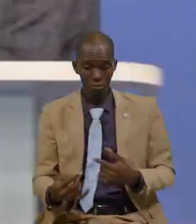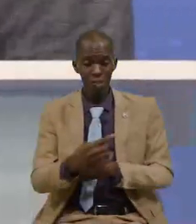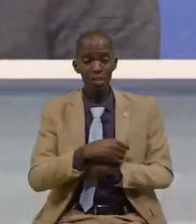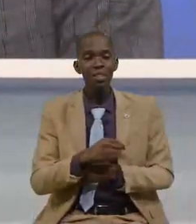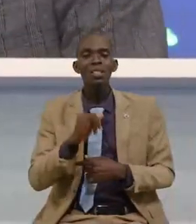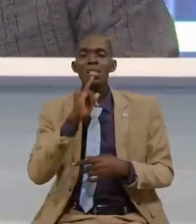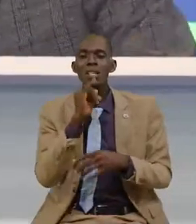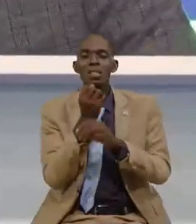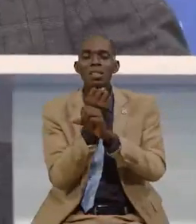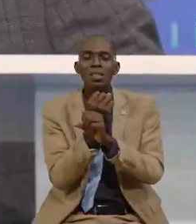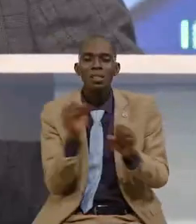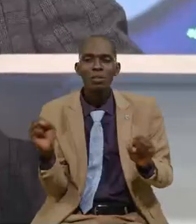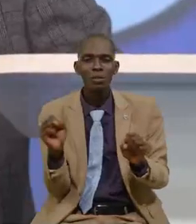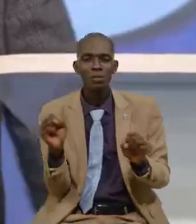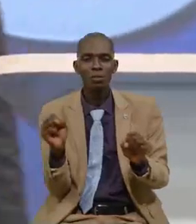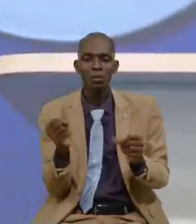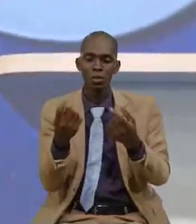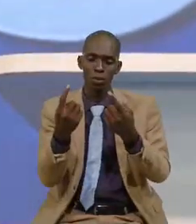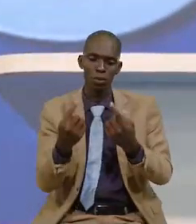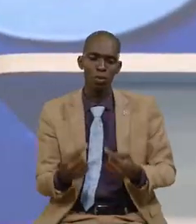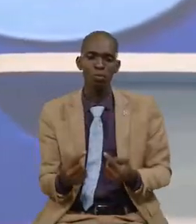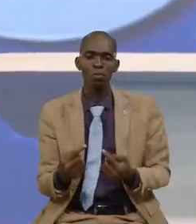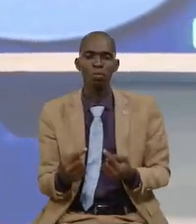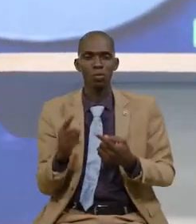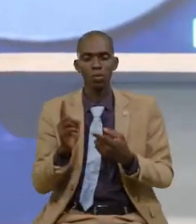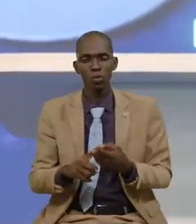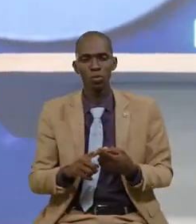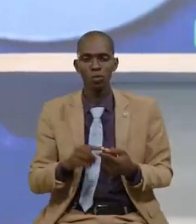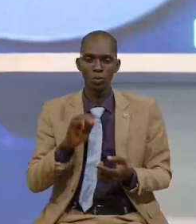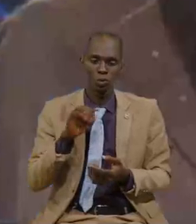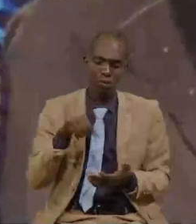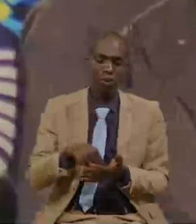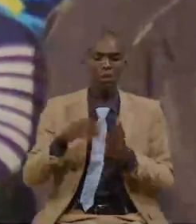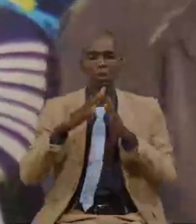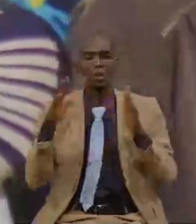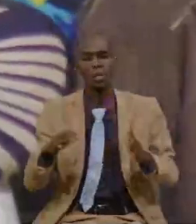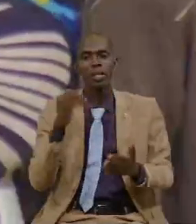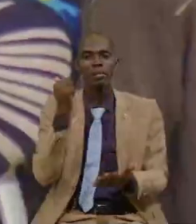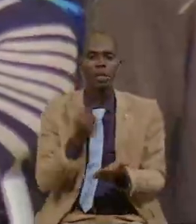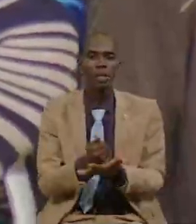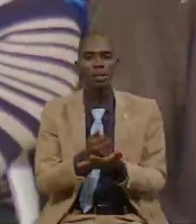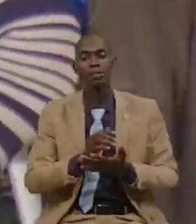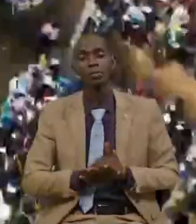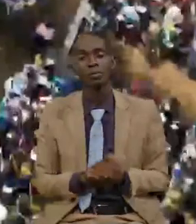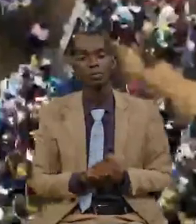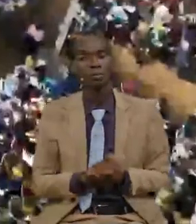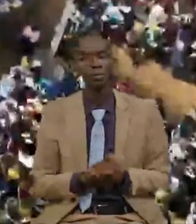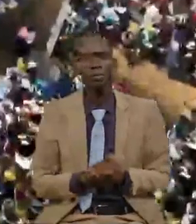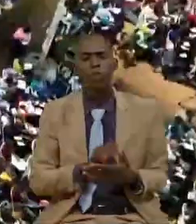salut est entré aujourd'hui dans cette maison. Amen.